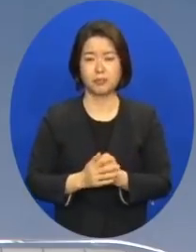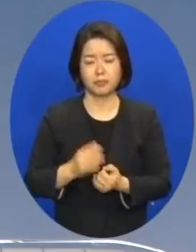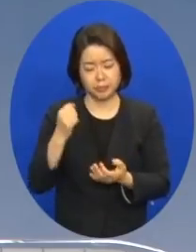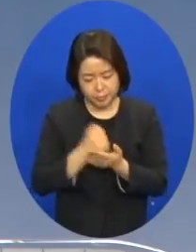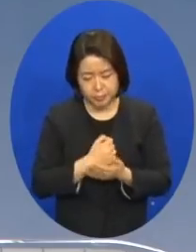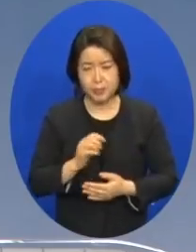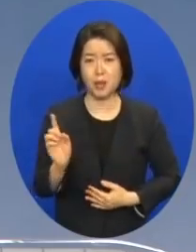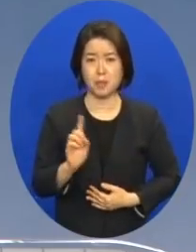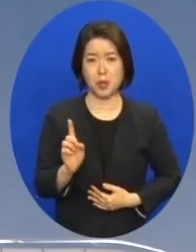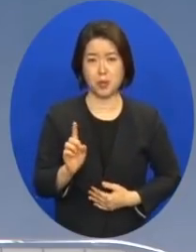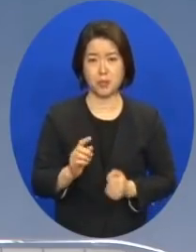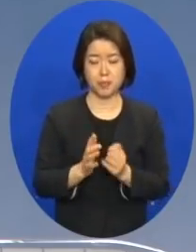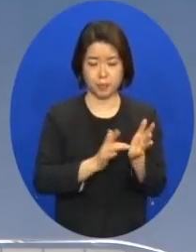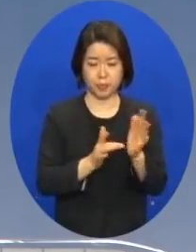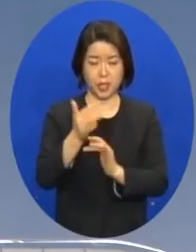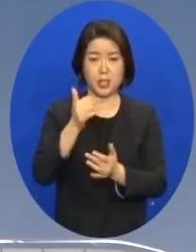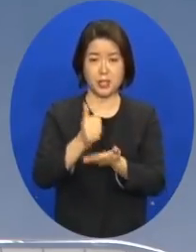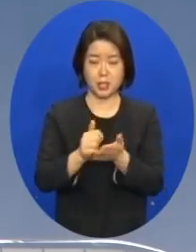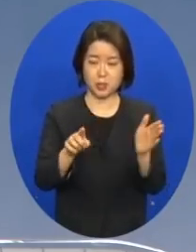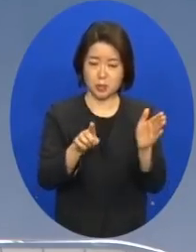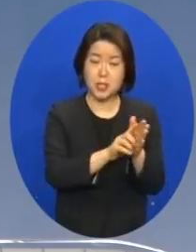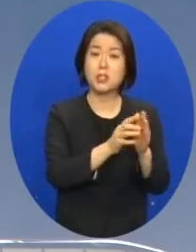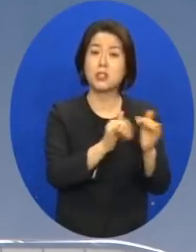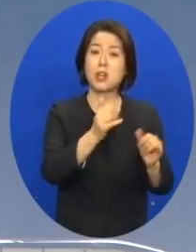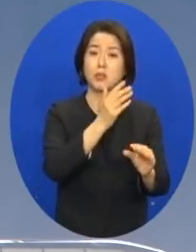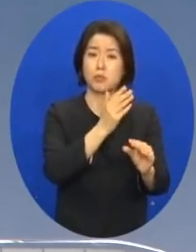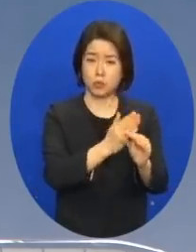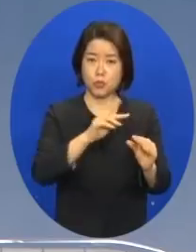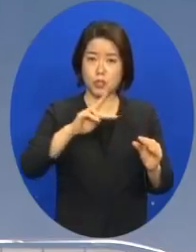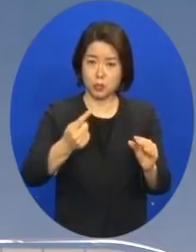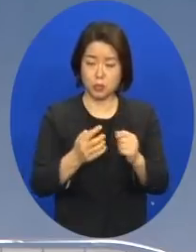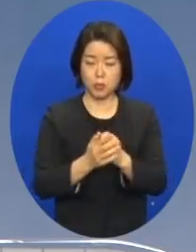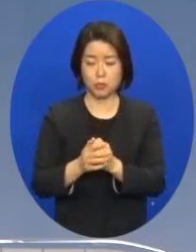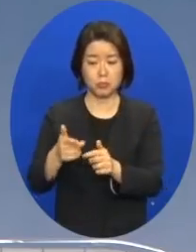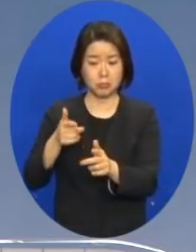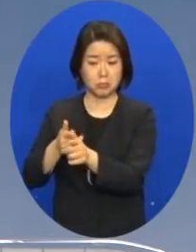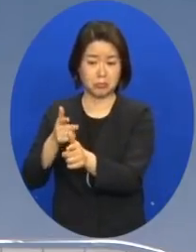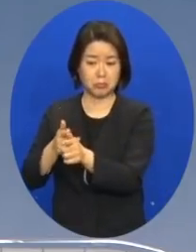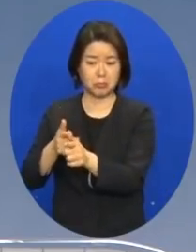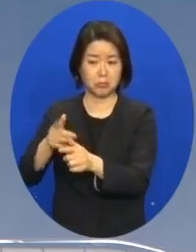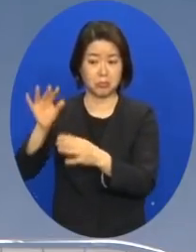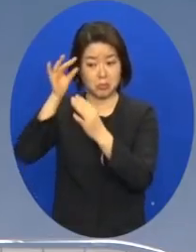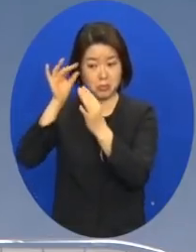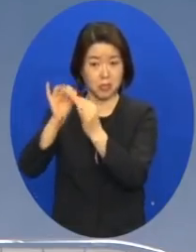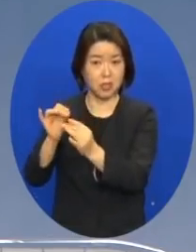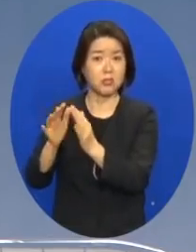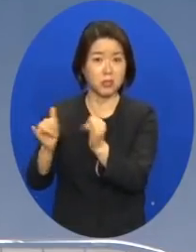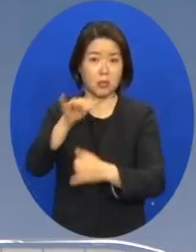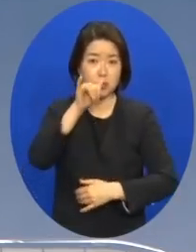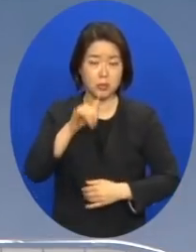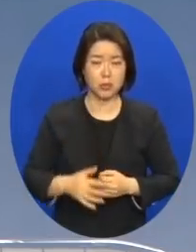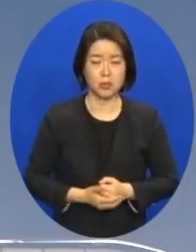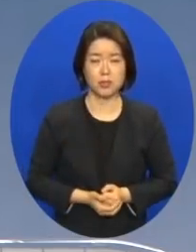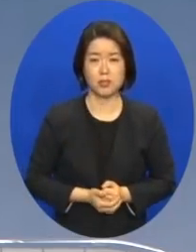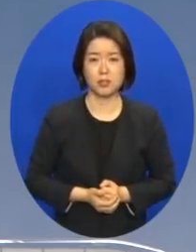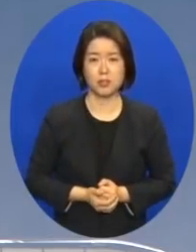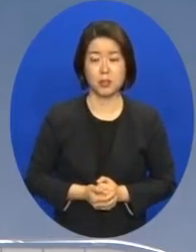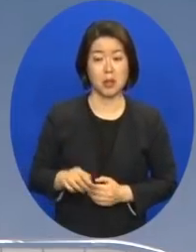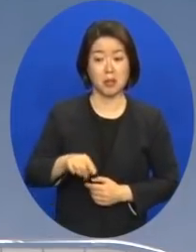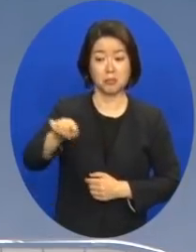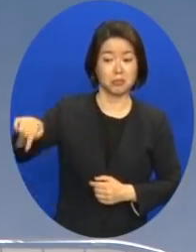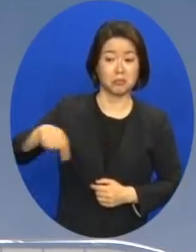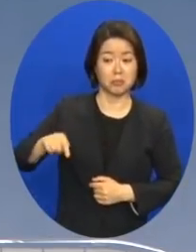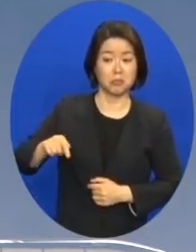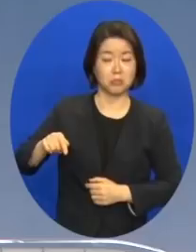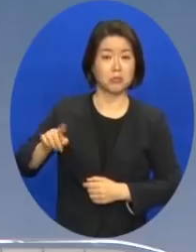안타까운 것은 예수를 믿는 이들 중에도 동성애를 찬성하시는 분들도 있어요. 그들